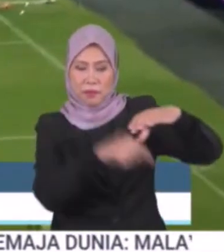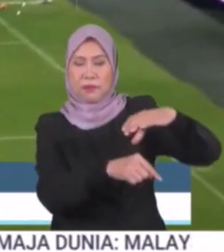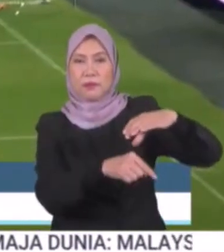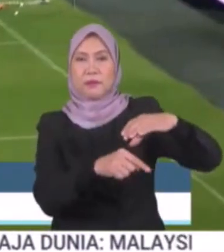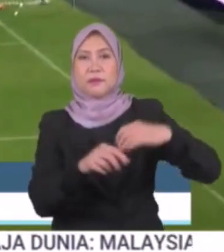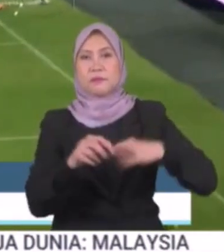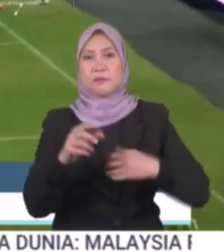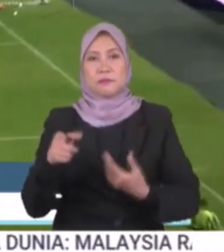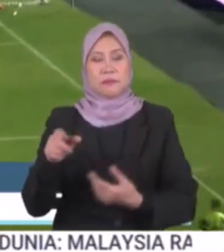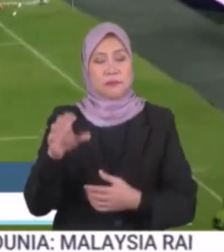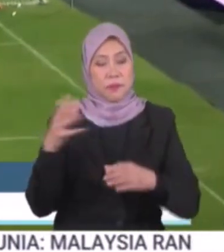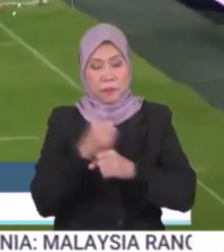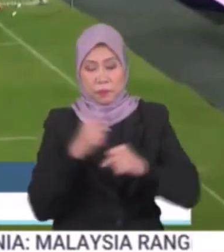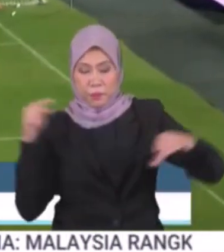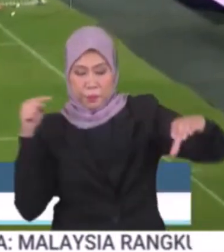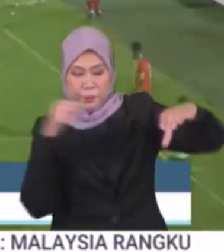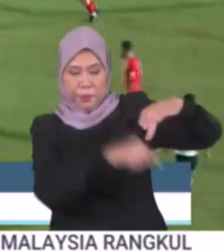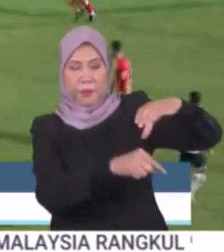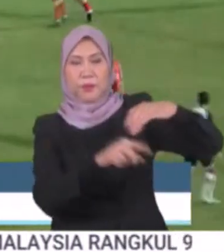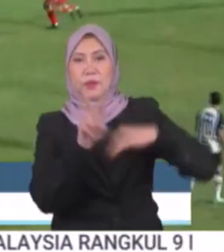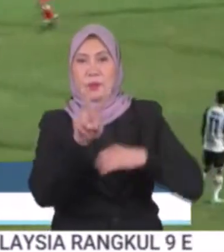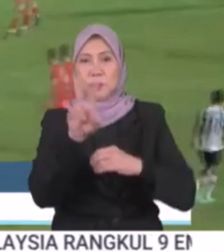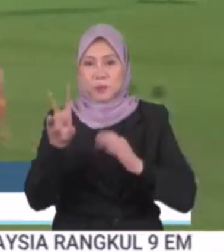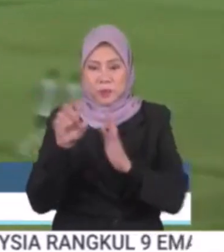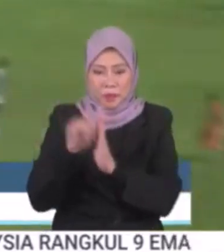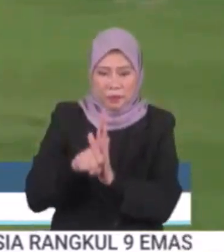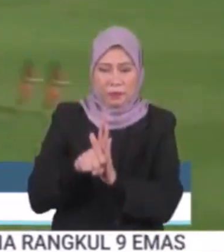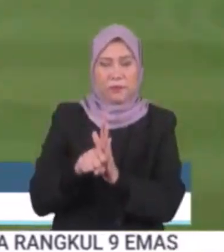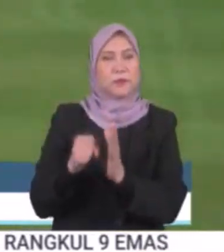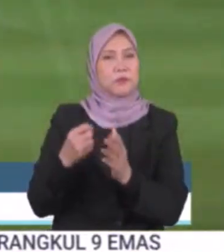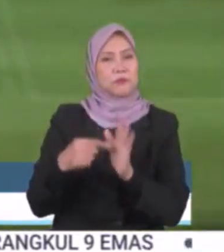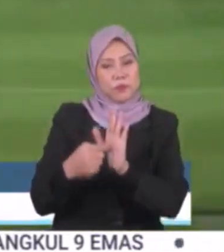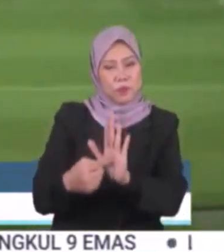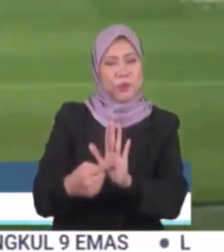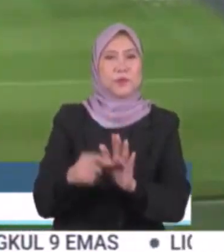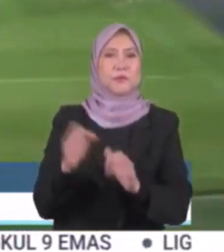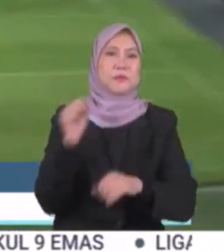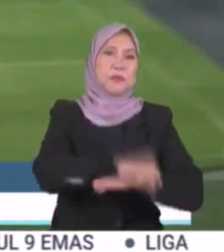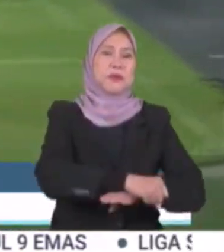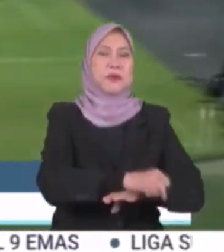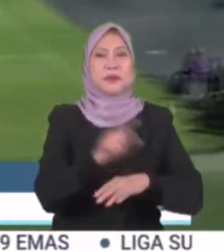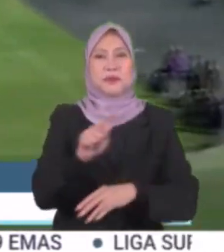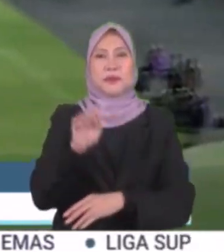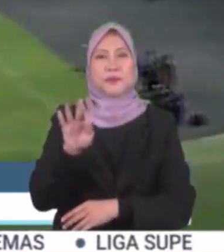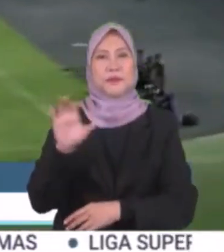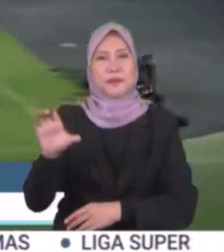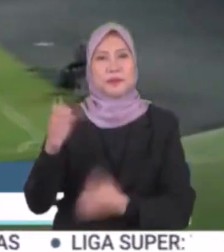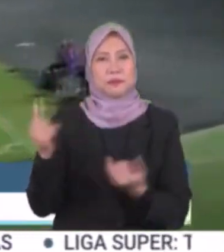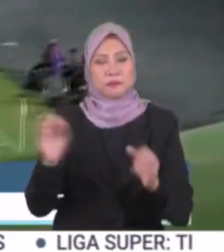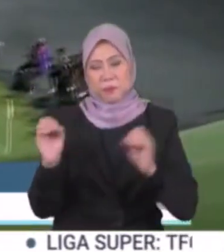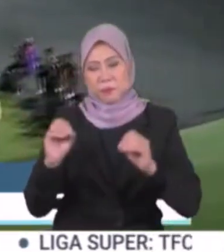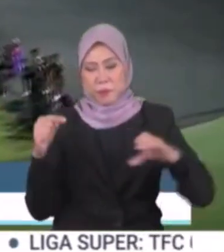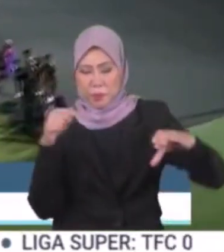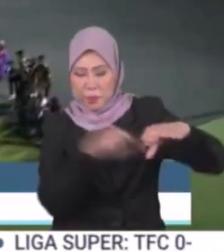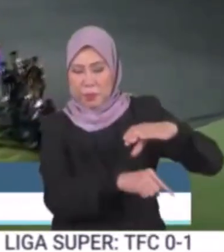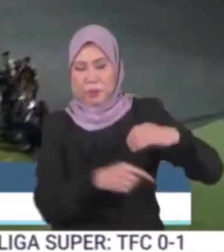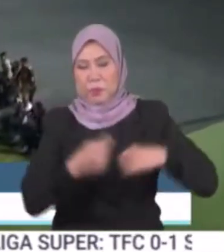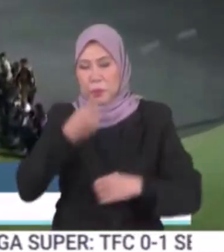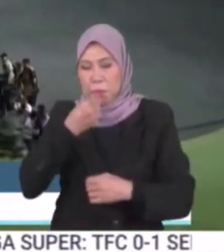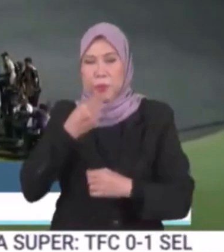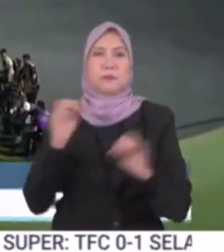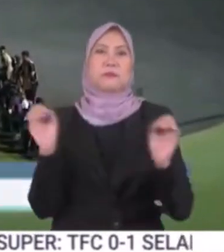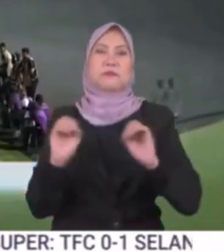Rony Fernandez meledak gol kemenangan seawal 27 saat untuk mengejutkan TFC. Tiada jaringan babak kedua hingga whistle